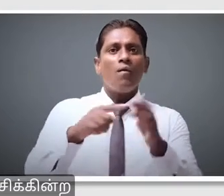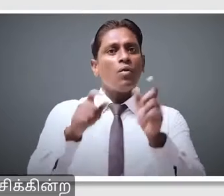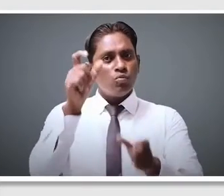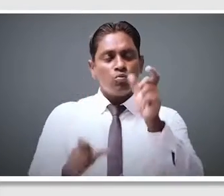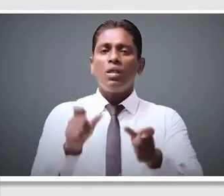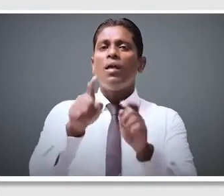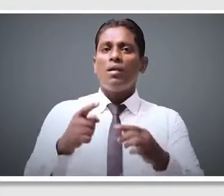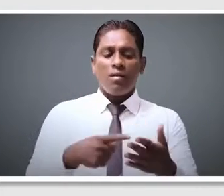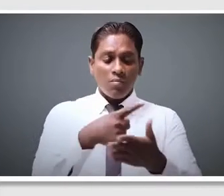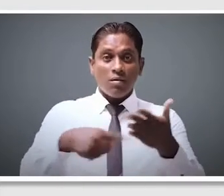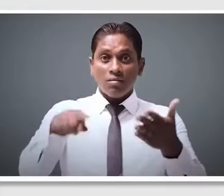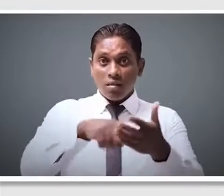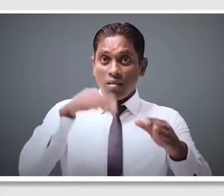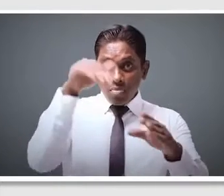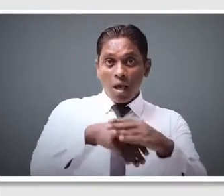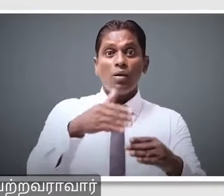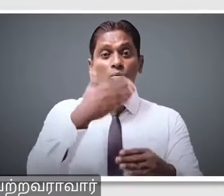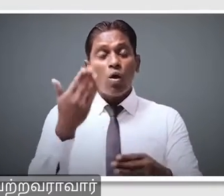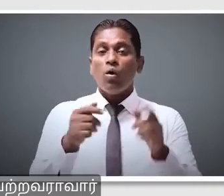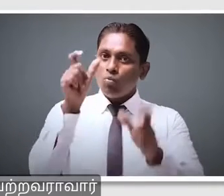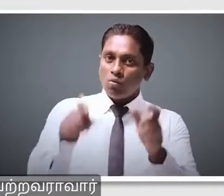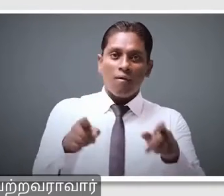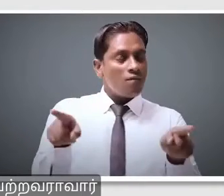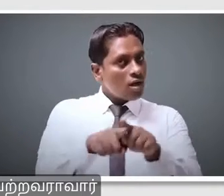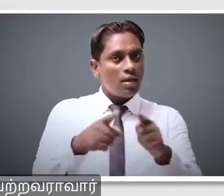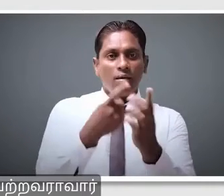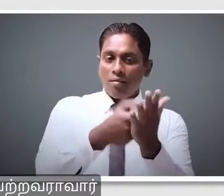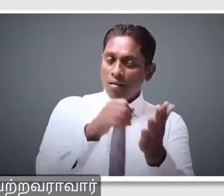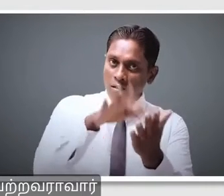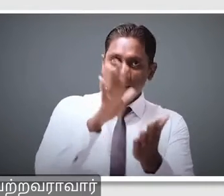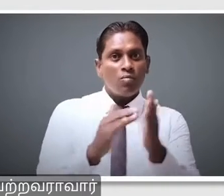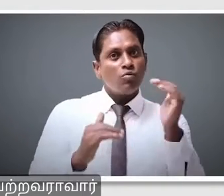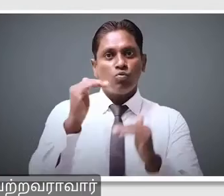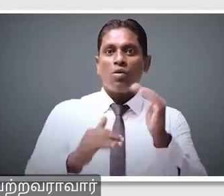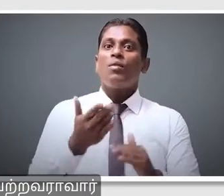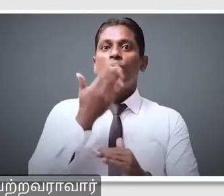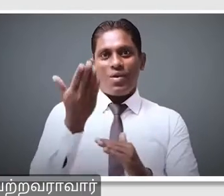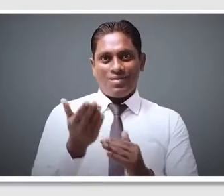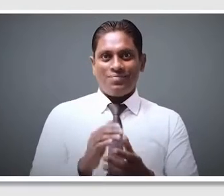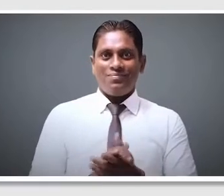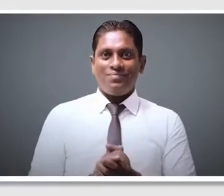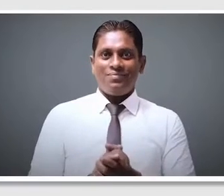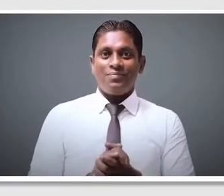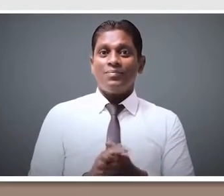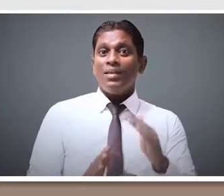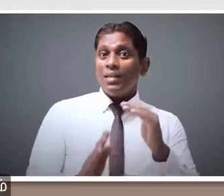வசிக்கின்ற எந்த ஒரு இலங்கை பிரஜையும் தன்னை வாக்காளராக பதிவு செய்யும் தகுதி பெற்றவராவார்.